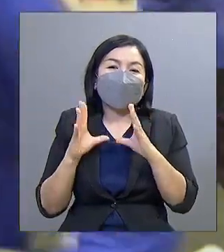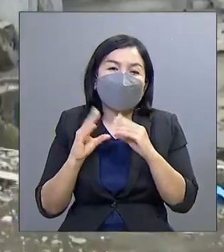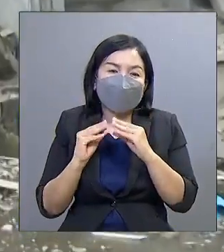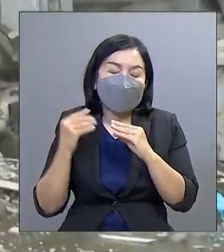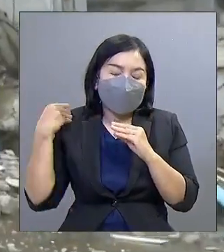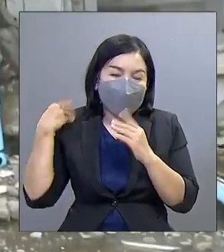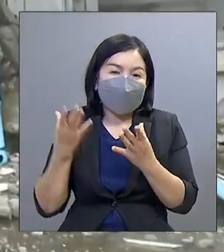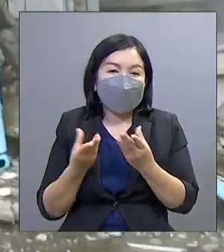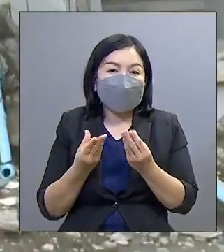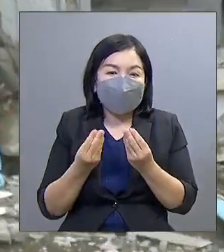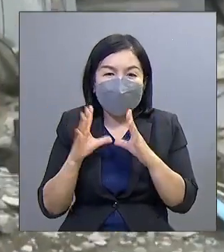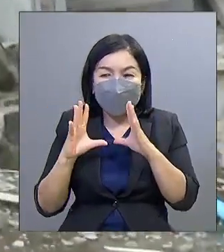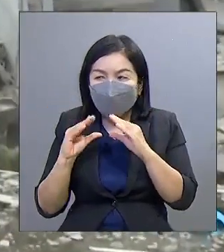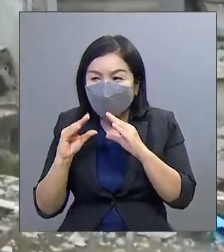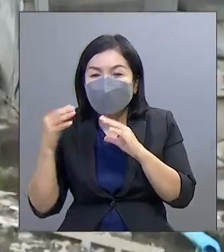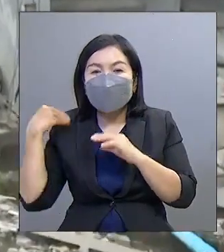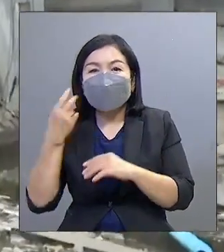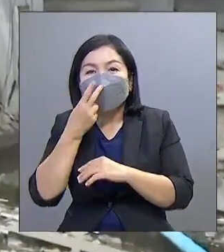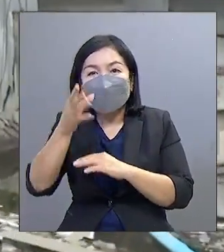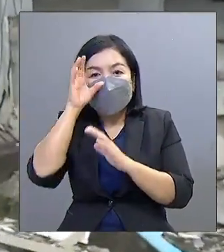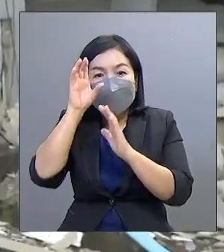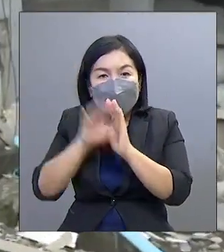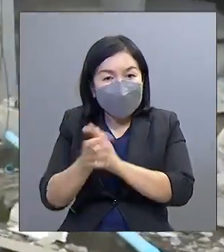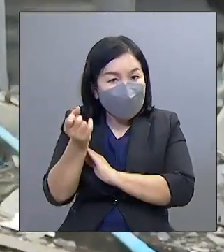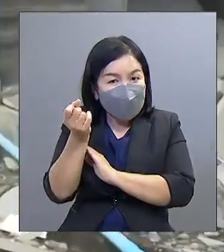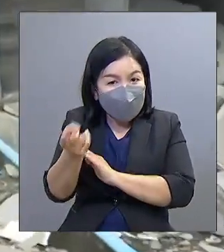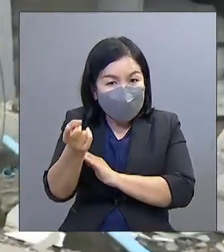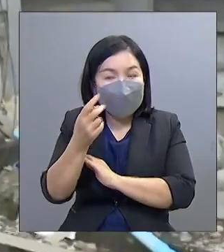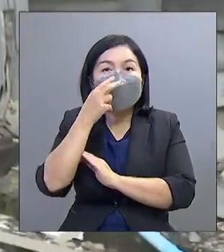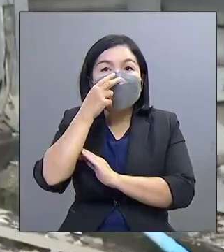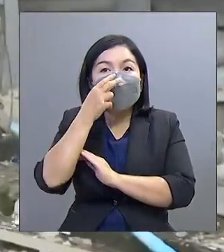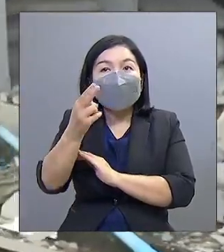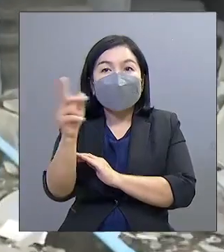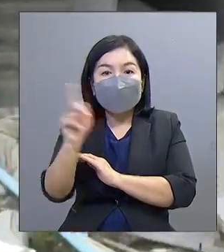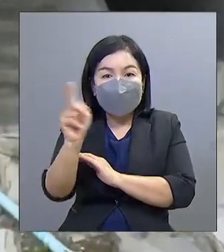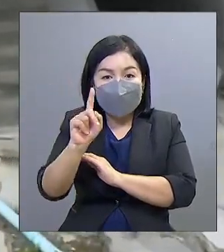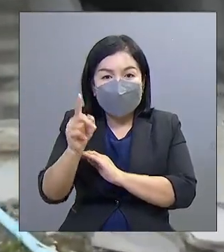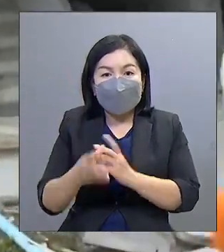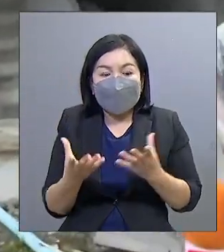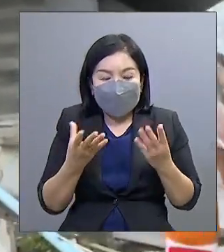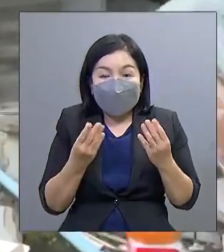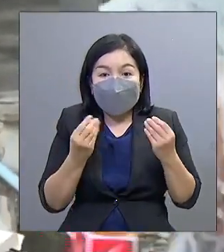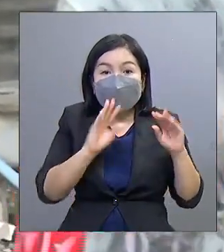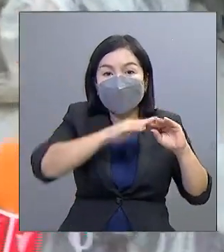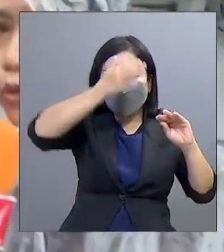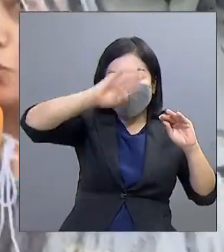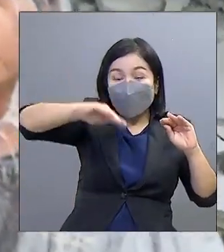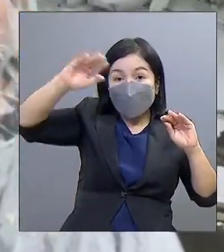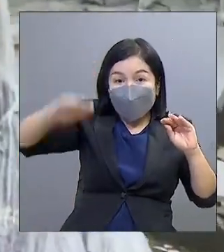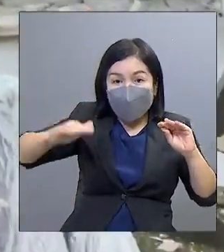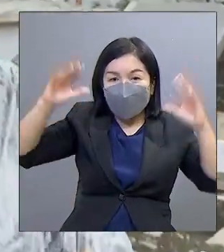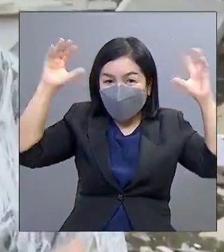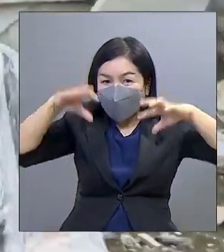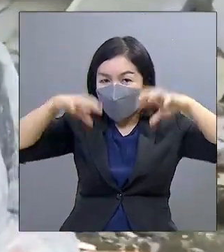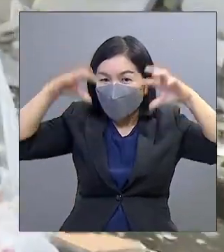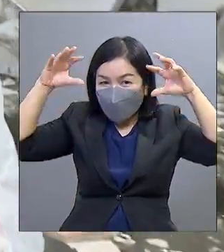และภาพที่คุณผู้ชมเห็นอยู่ในขณะนี้ก็คือภาพบรรยากาศสดนะคะอย่างที่เห็นว่าพื้นที่บริเวณดินด้านหลังนั้นยังคงมีฝนตกลงม